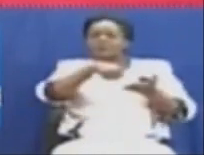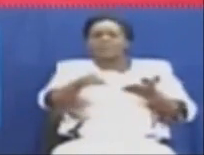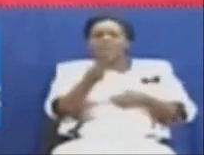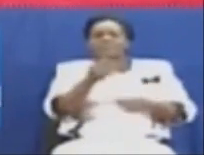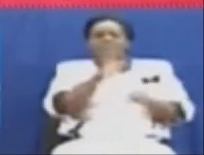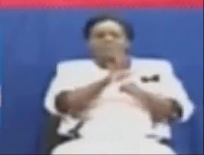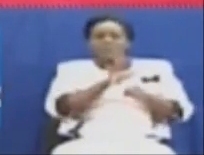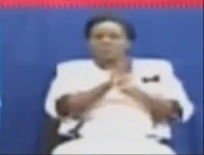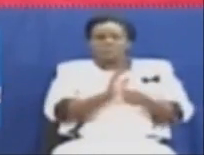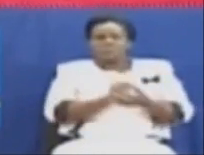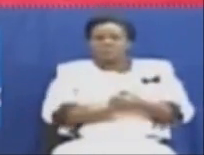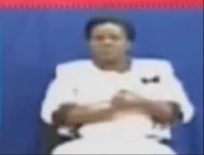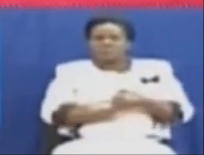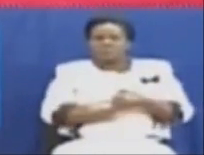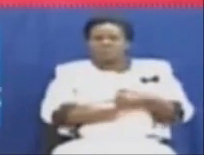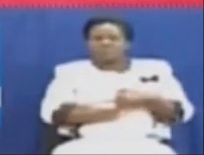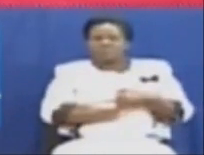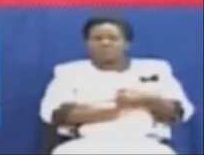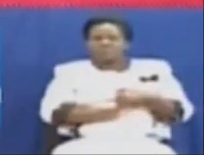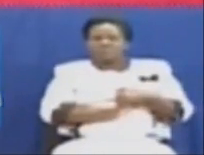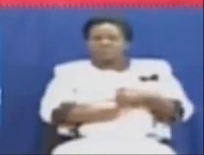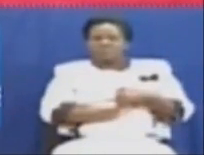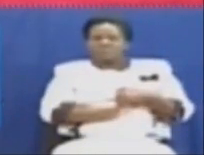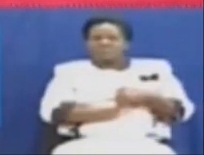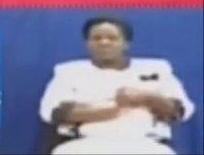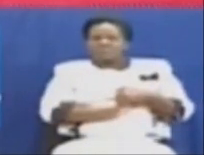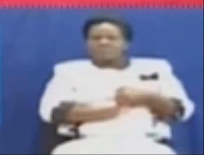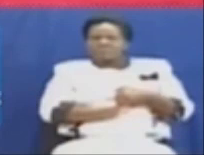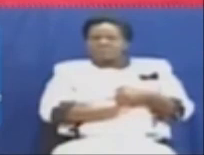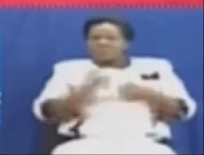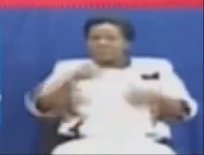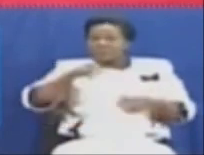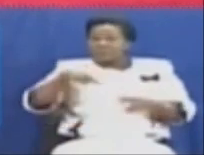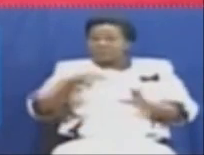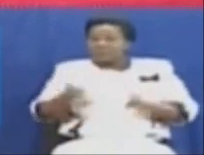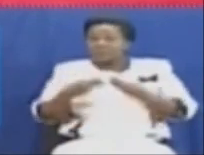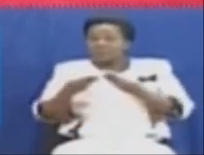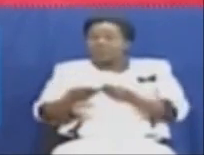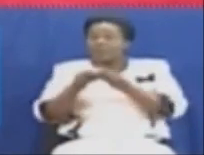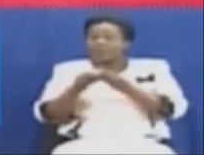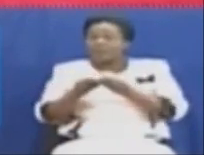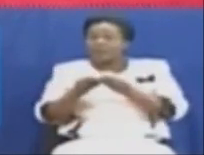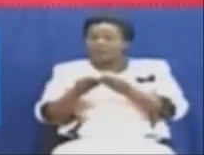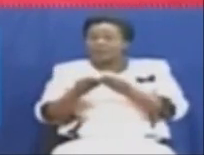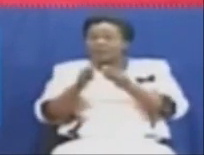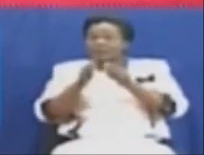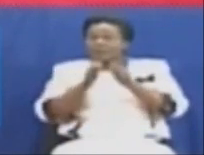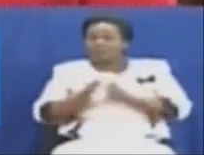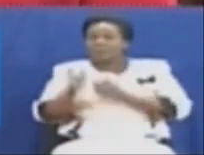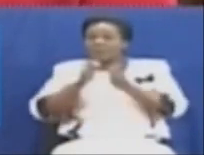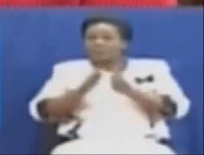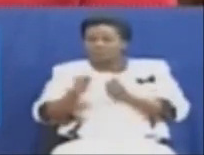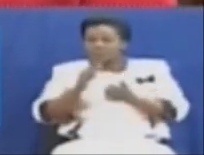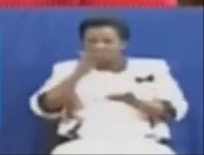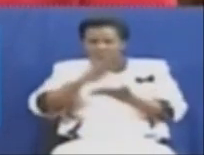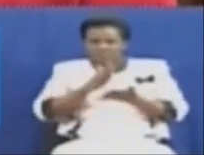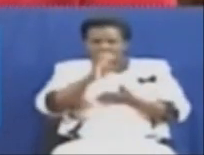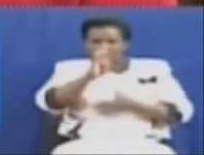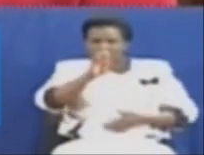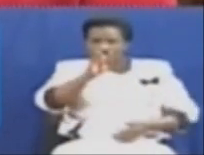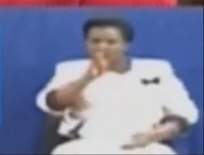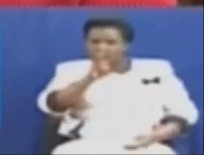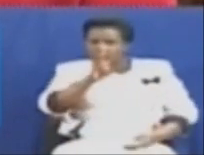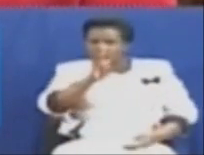inayomshinda na hiyo ile tuloagiza kwa wizara. Lakini tumeweka utaratibu EWURA wafanye mapitio ya maeneo haya kuona kwamba